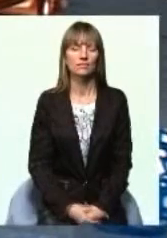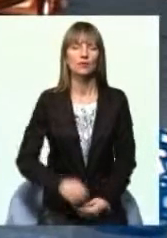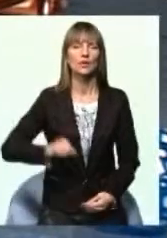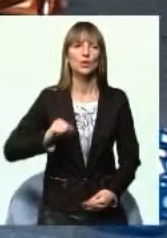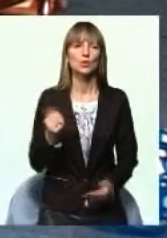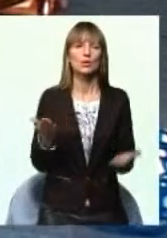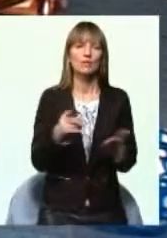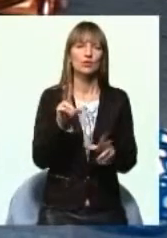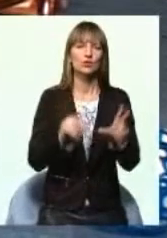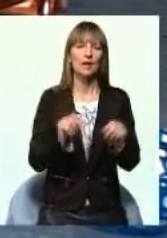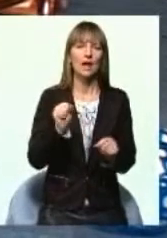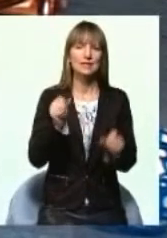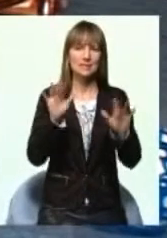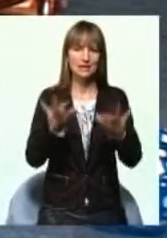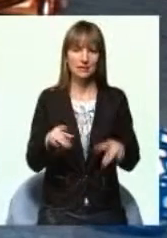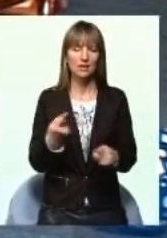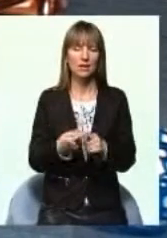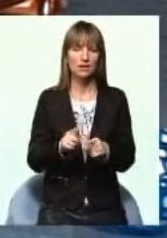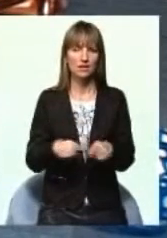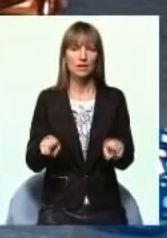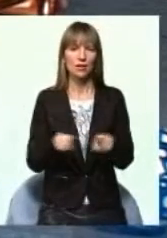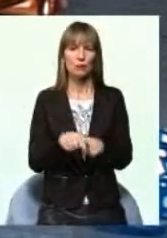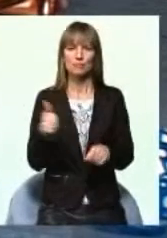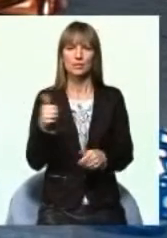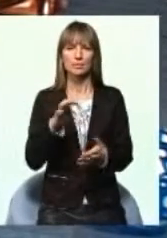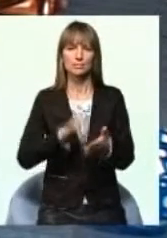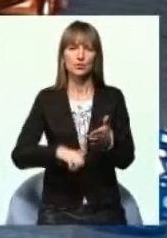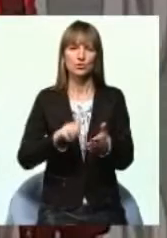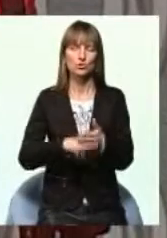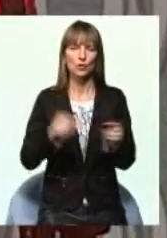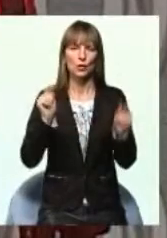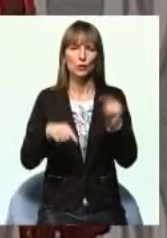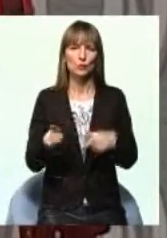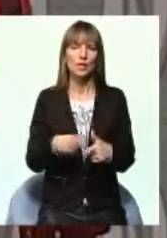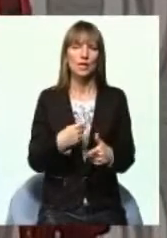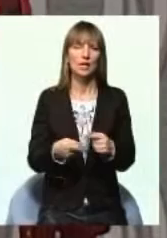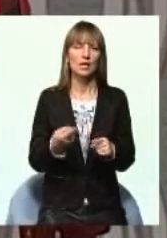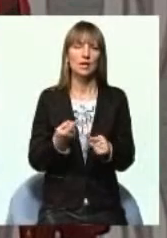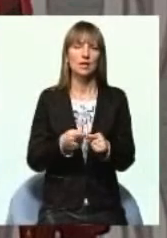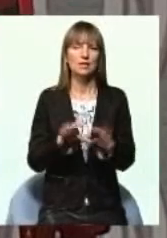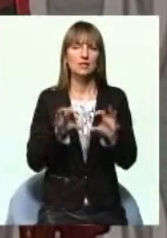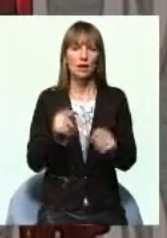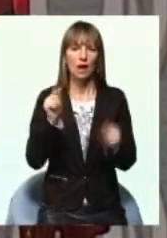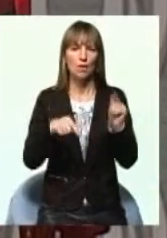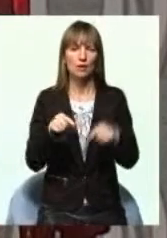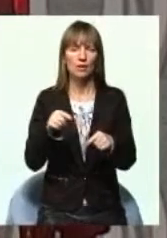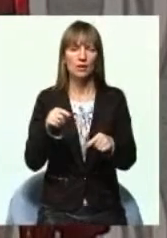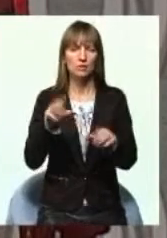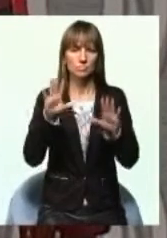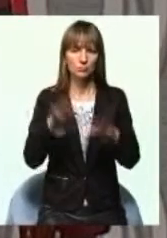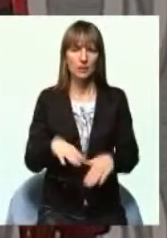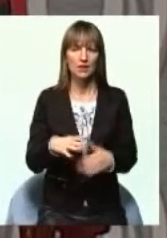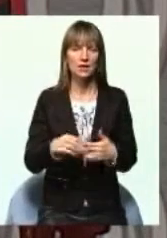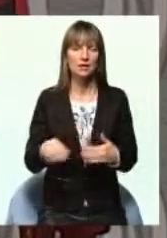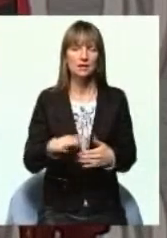Друзі, а як ви гадаєте, а сніг – це також є першопричиною взагалі дощу? Чи це замерзлі крапельки спускаються на землю у